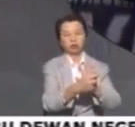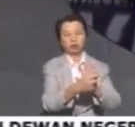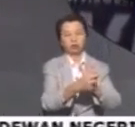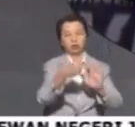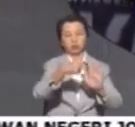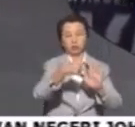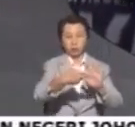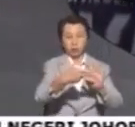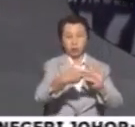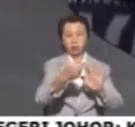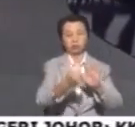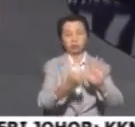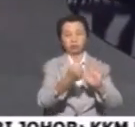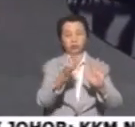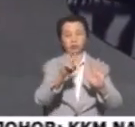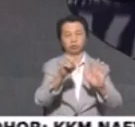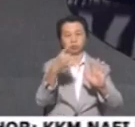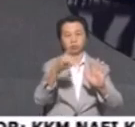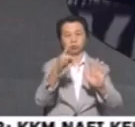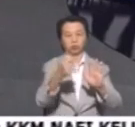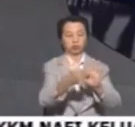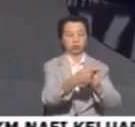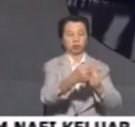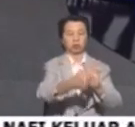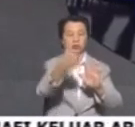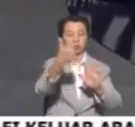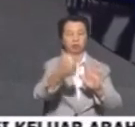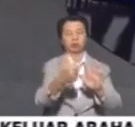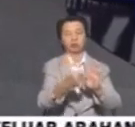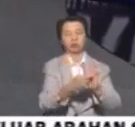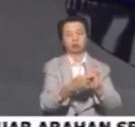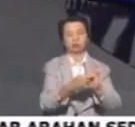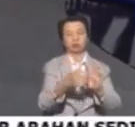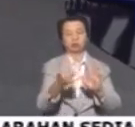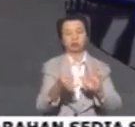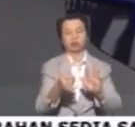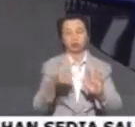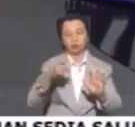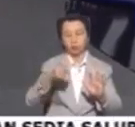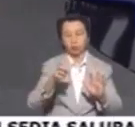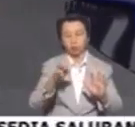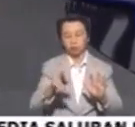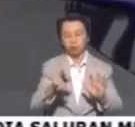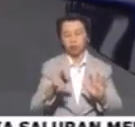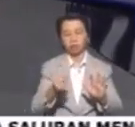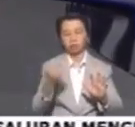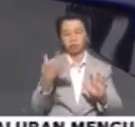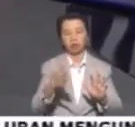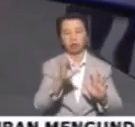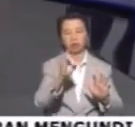di mana pada tahun 2018 telah pun dimenangi oleh Cik Zakaria Muhammad Salih daripada PKR dengan majoriti